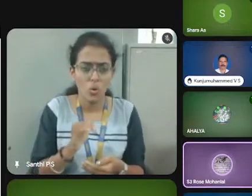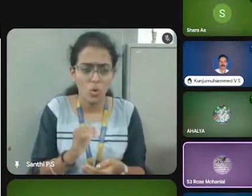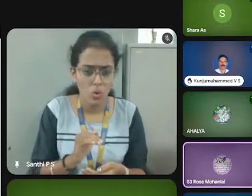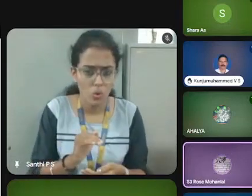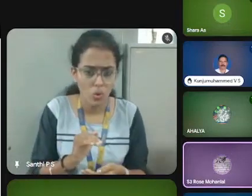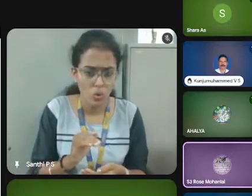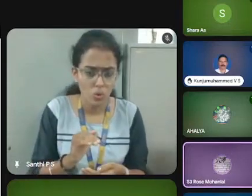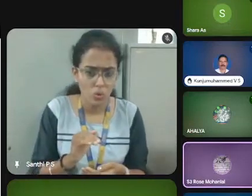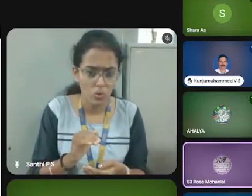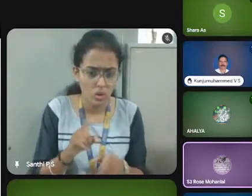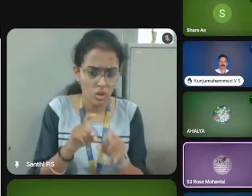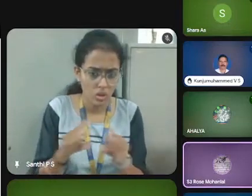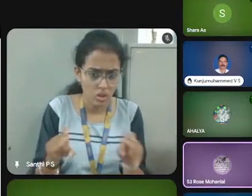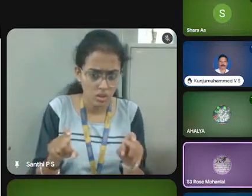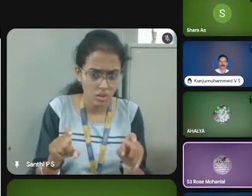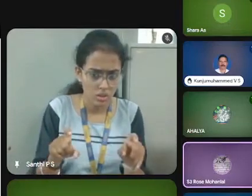ചോദിച്ചായിരുന്നല്ലോ.